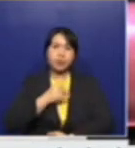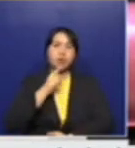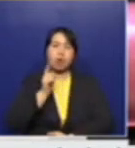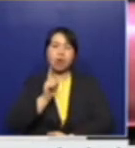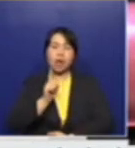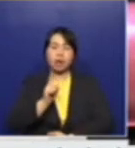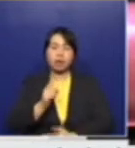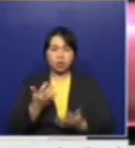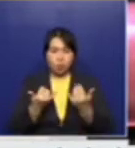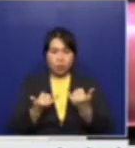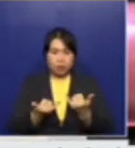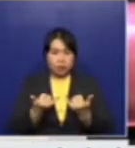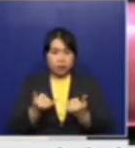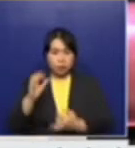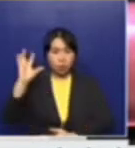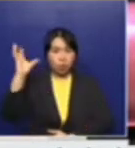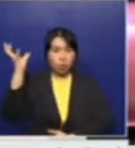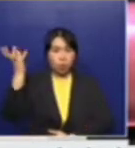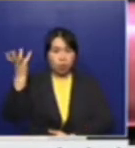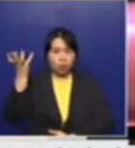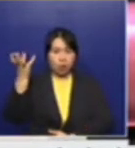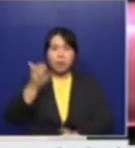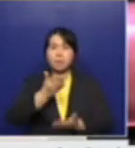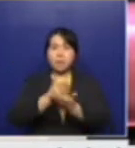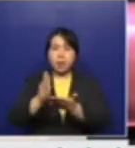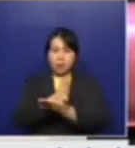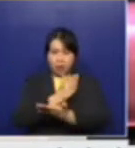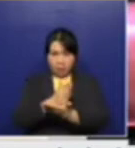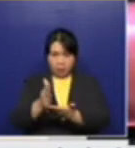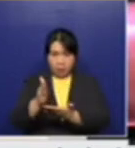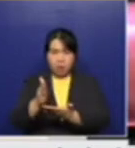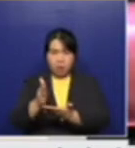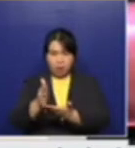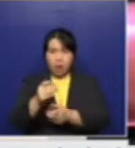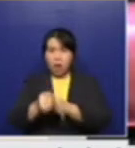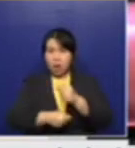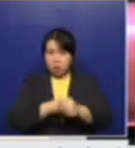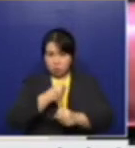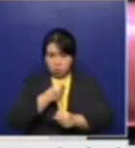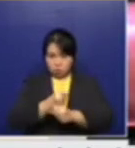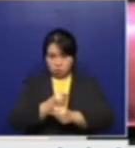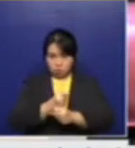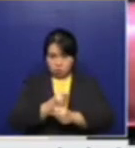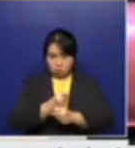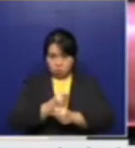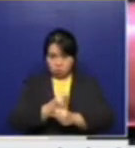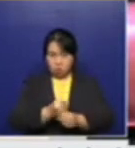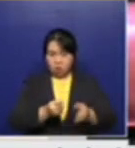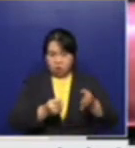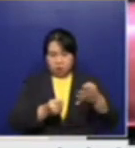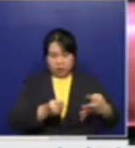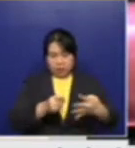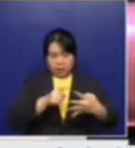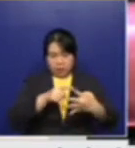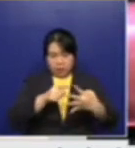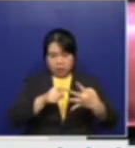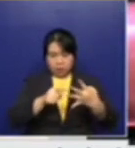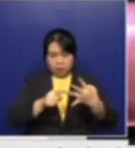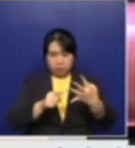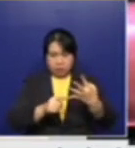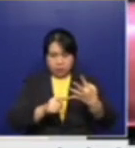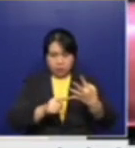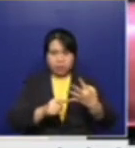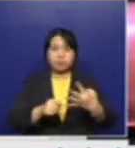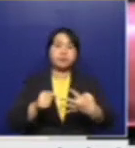ราในโลกใบนี้เราแบ่งกลุ่มของอายุเป็น4เจเนเรชั่นเจเนเร